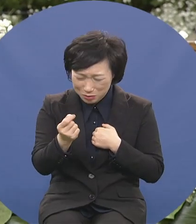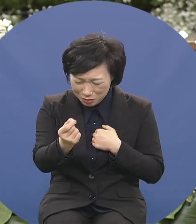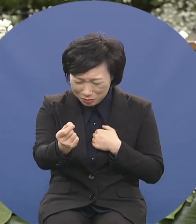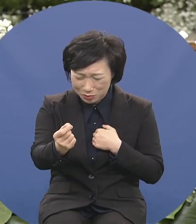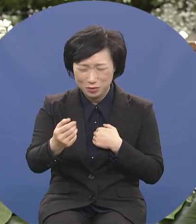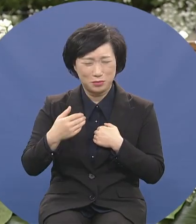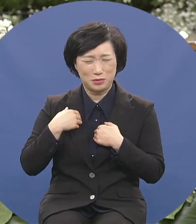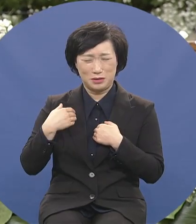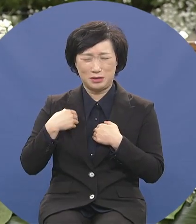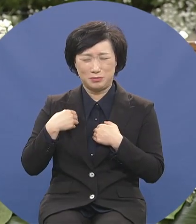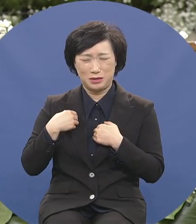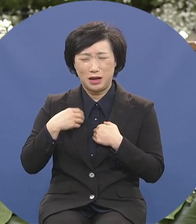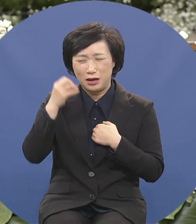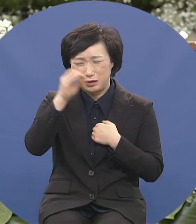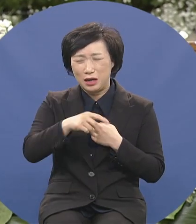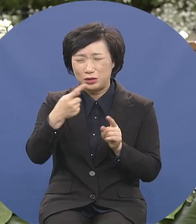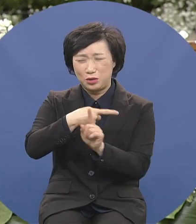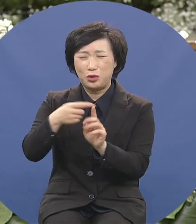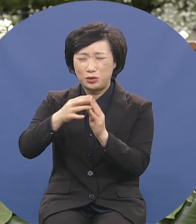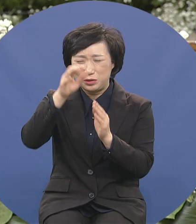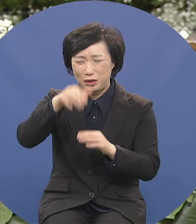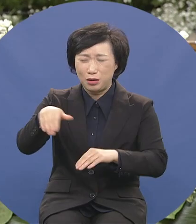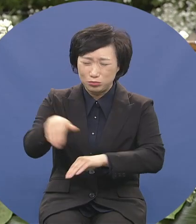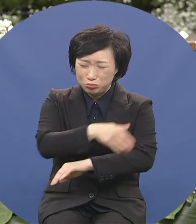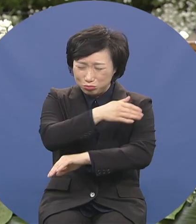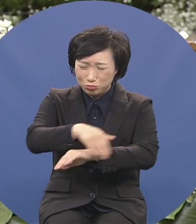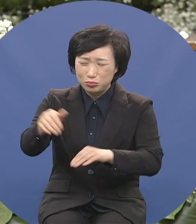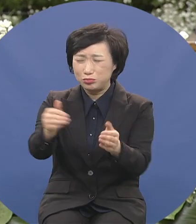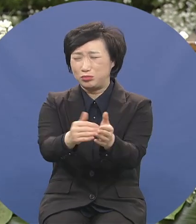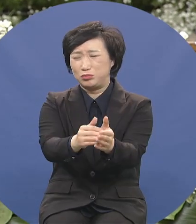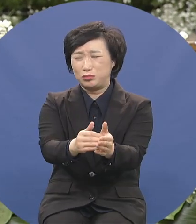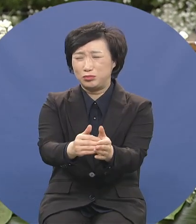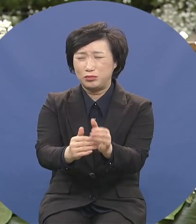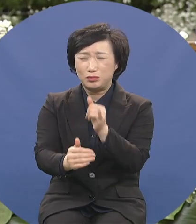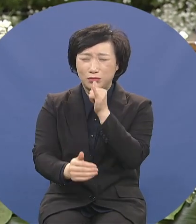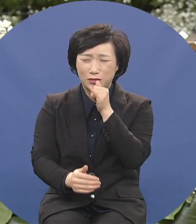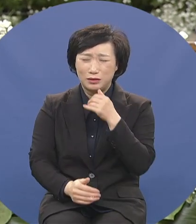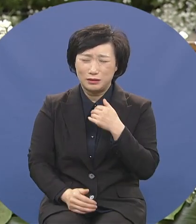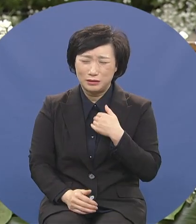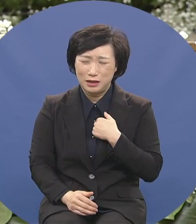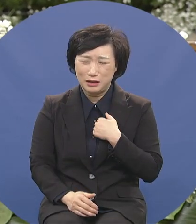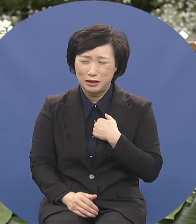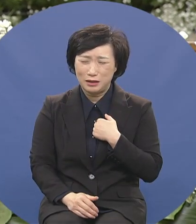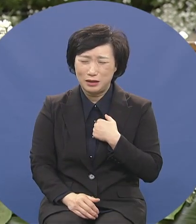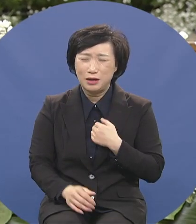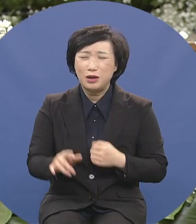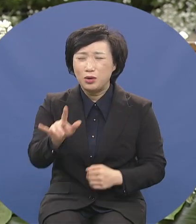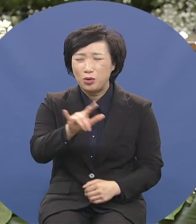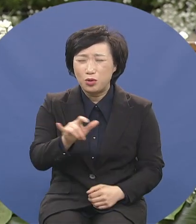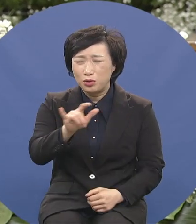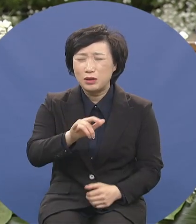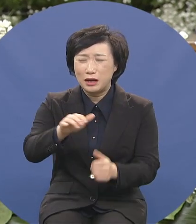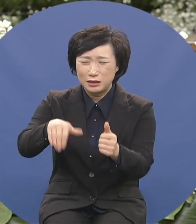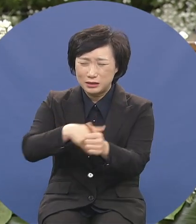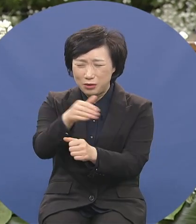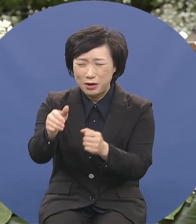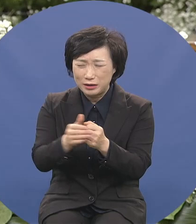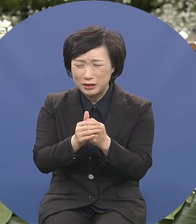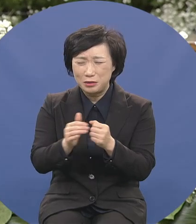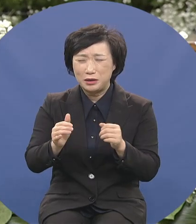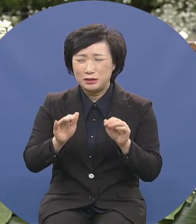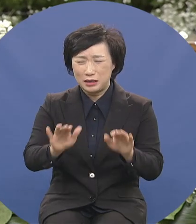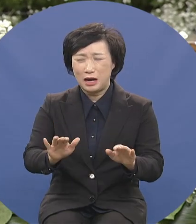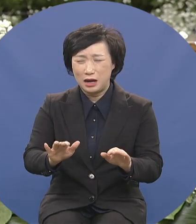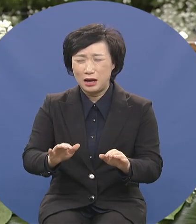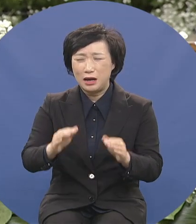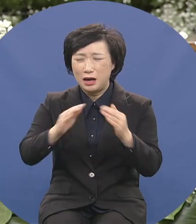몰랐습니다. 그저 교회에 왔다 갔다 하는 것으로 끝냈습니다. 코로나 지금 전국에